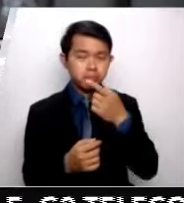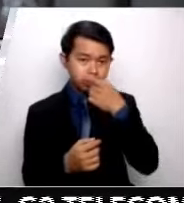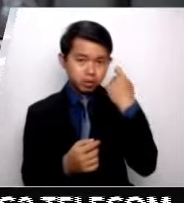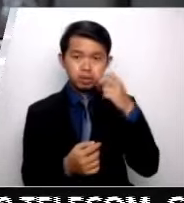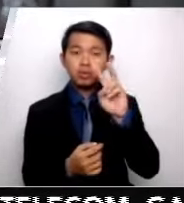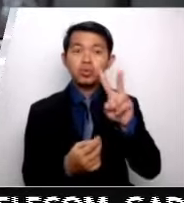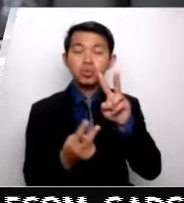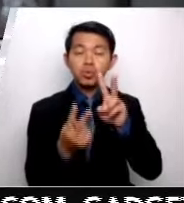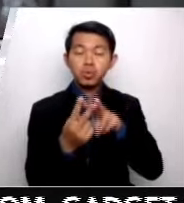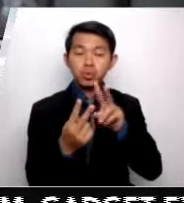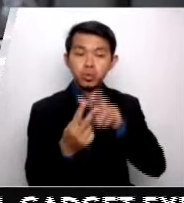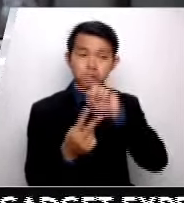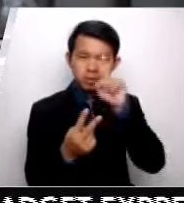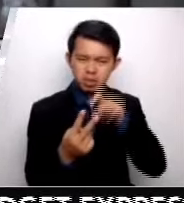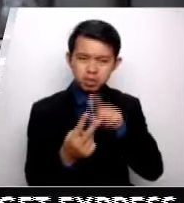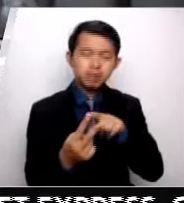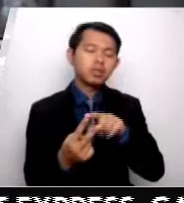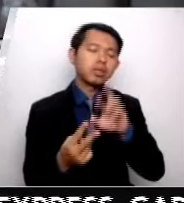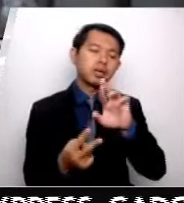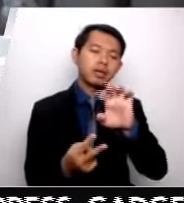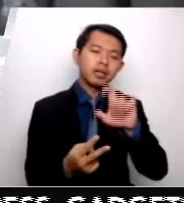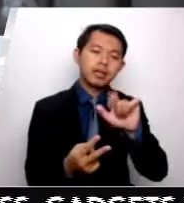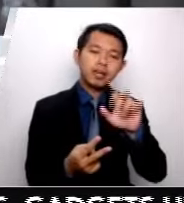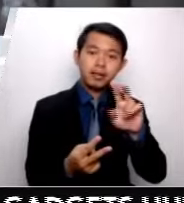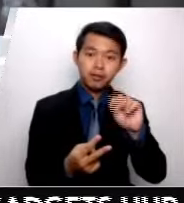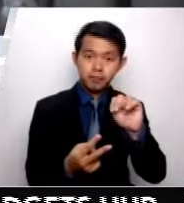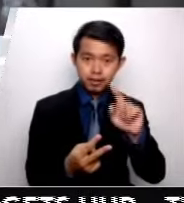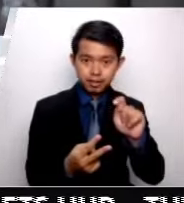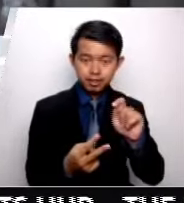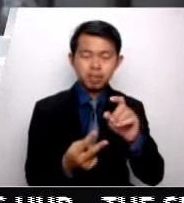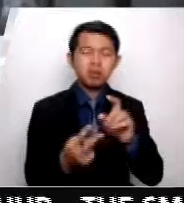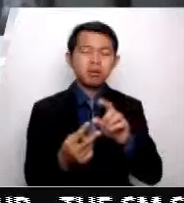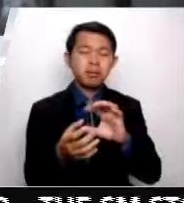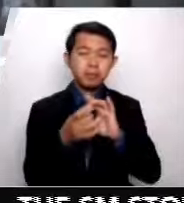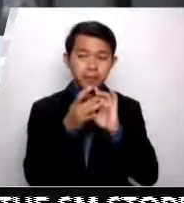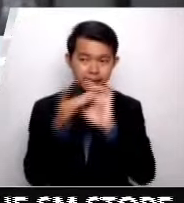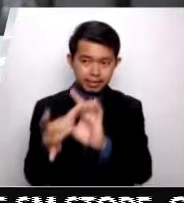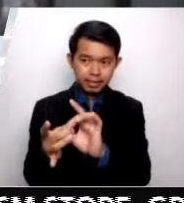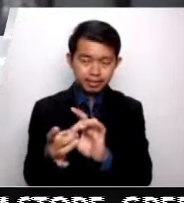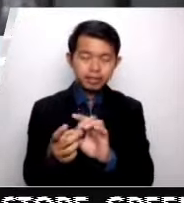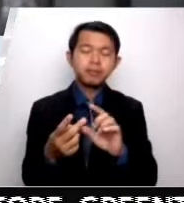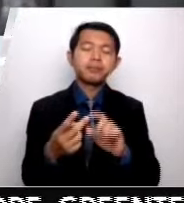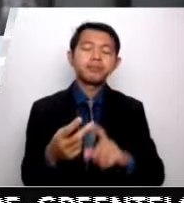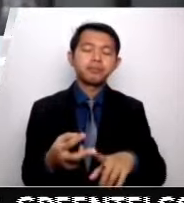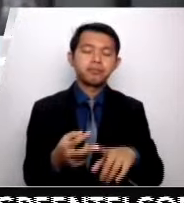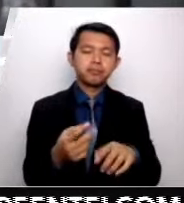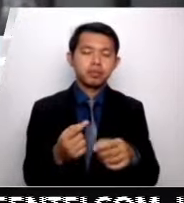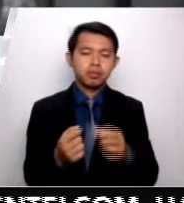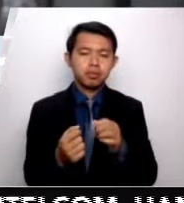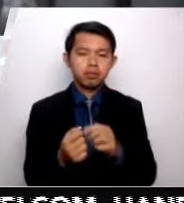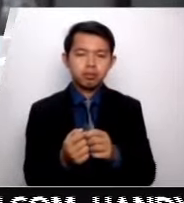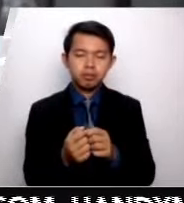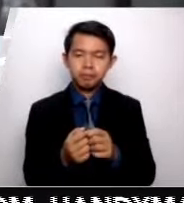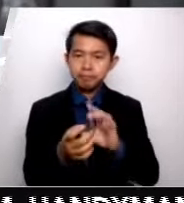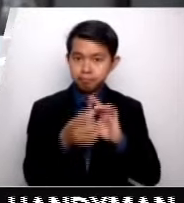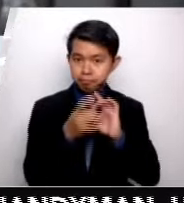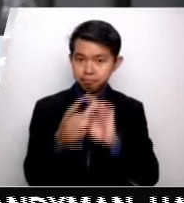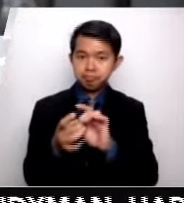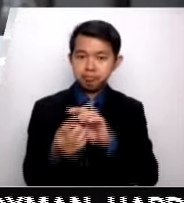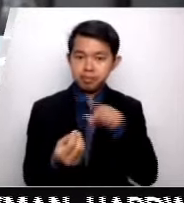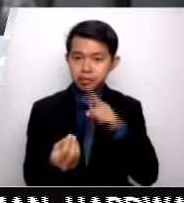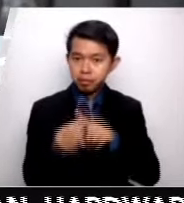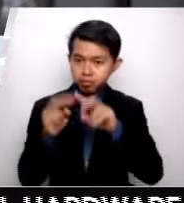material relevant o kadikit ba o May relasyon ba yan doon sa pinag-uusapan na imbestigasyon sa